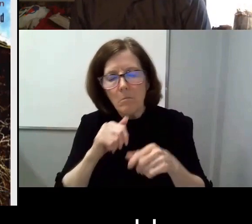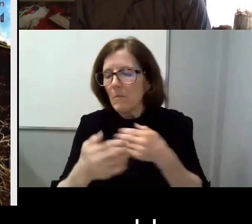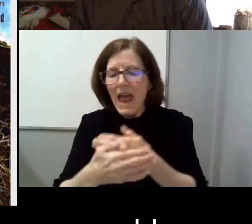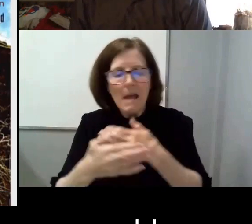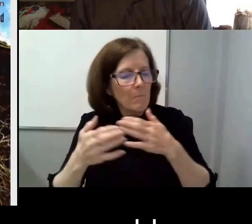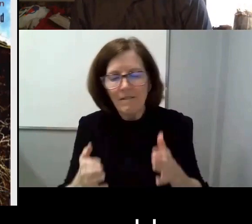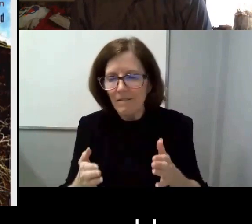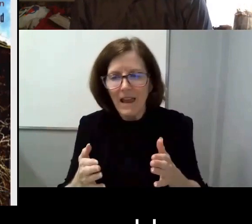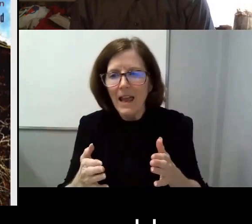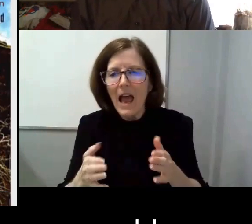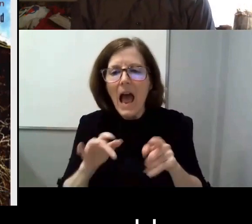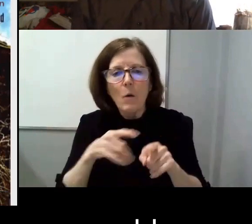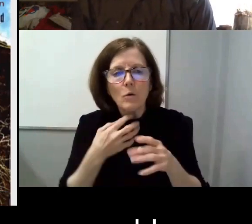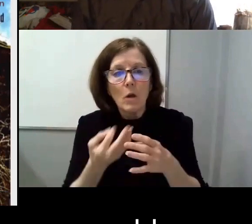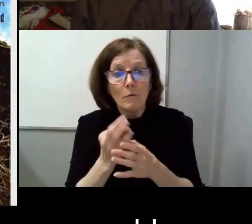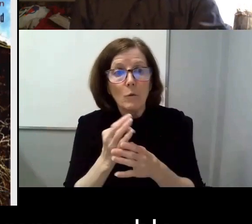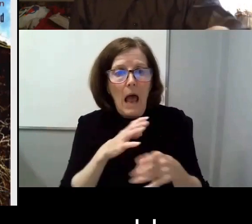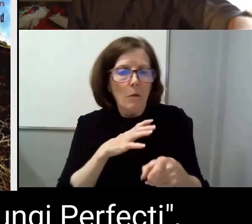fruit-là remarquable.